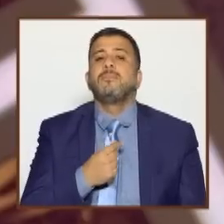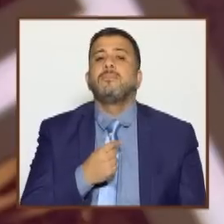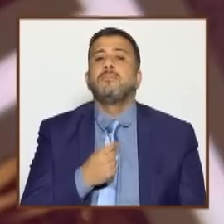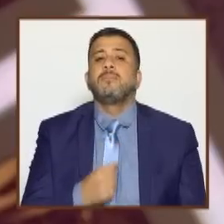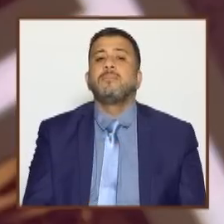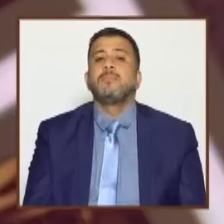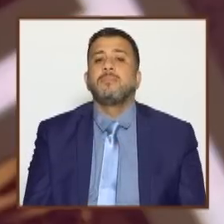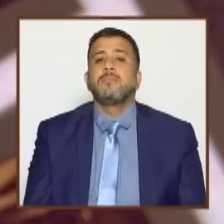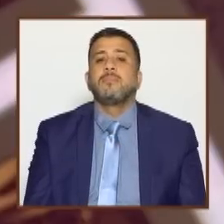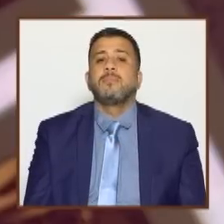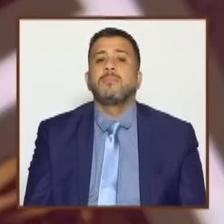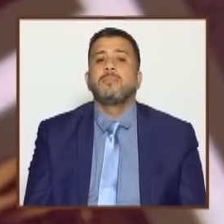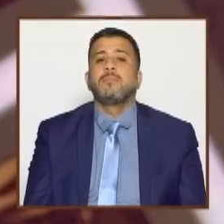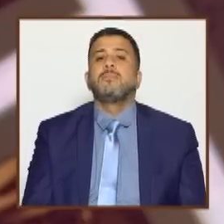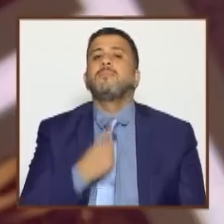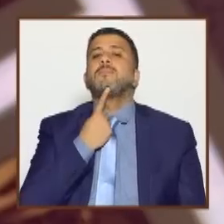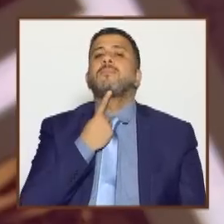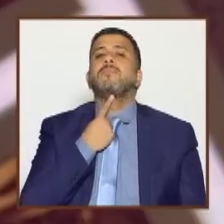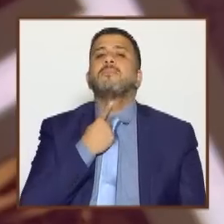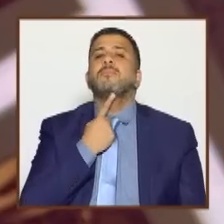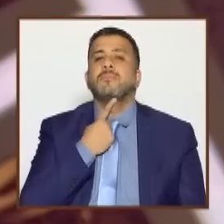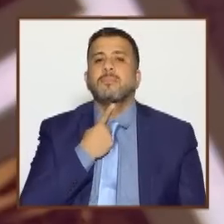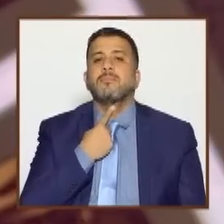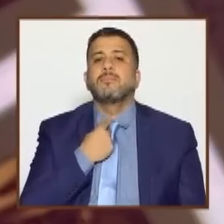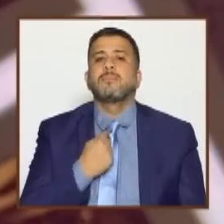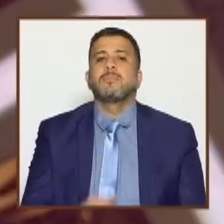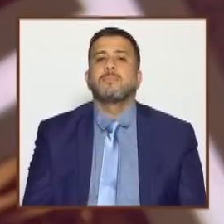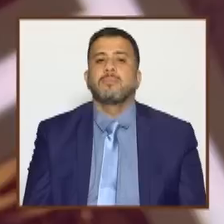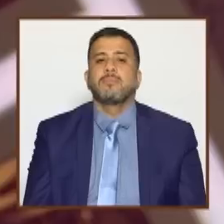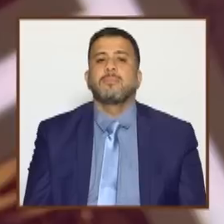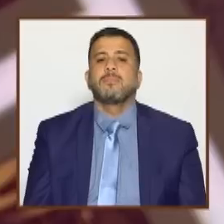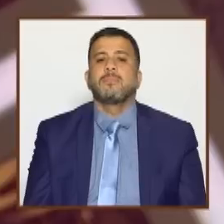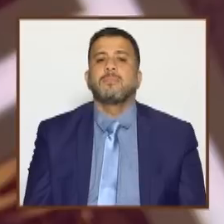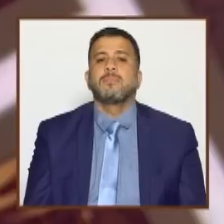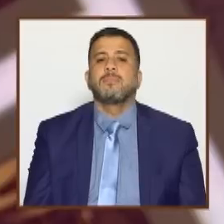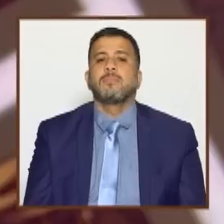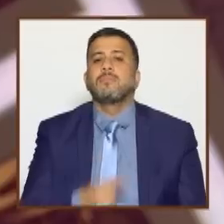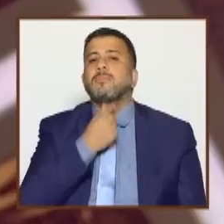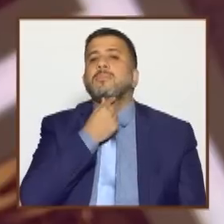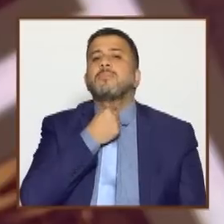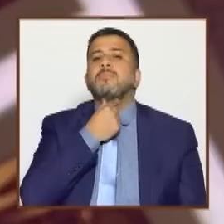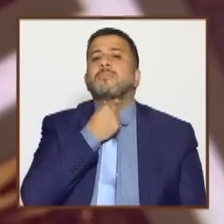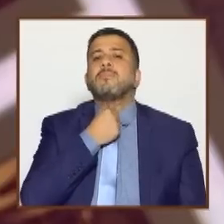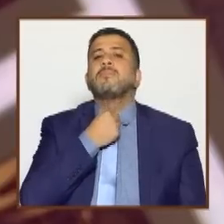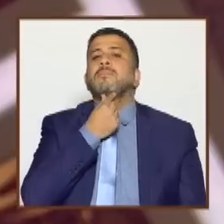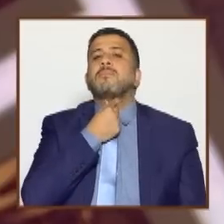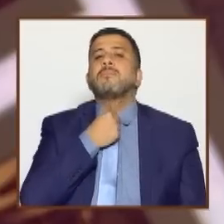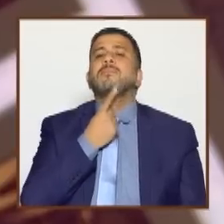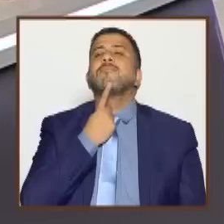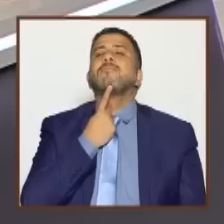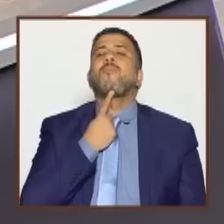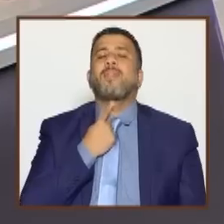الريق مثلا الإنسان بلع ريق. بلع الريح؟ الريق المزاق بلع الريق